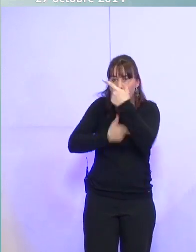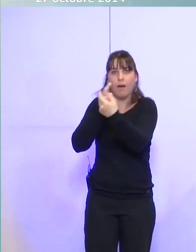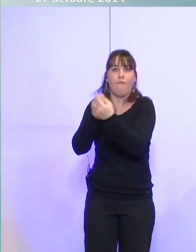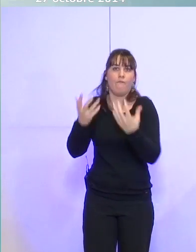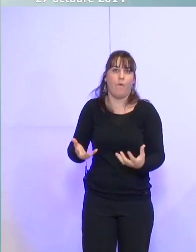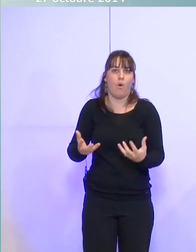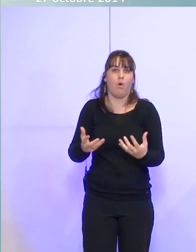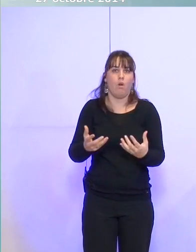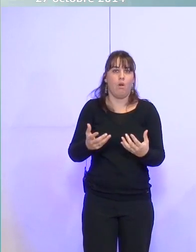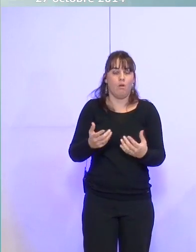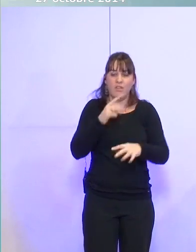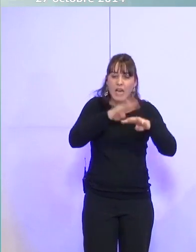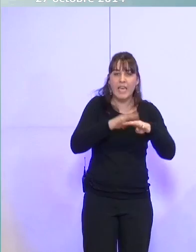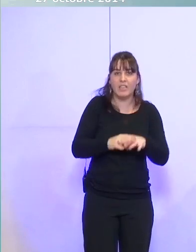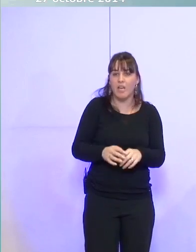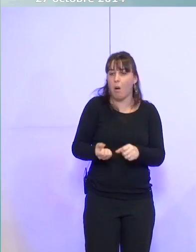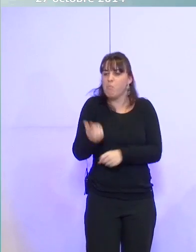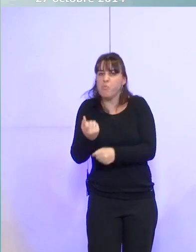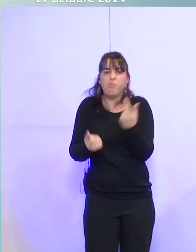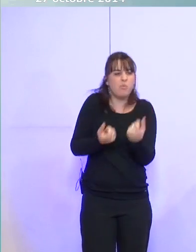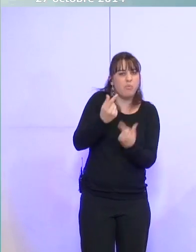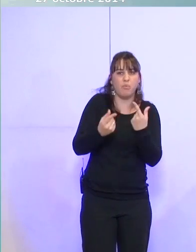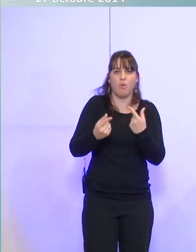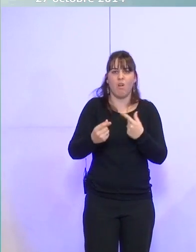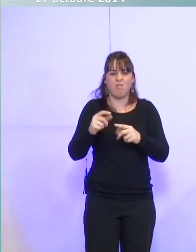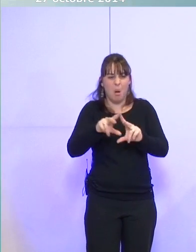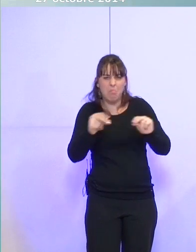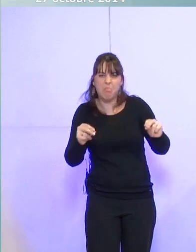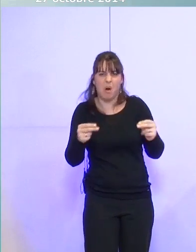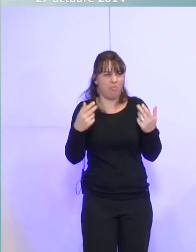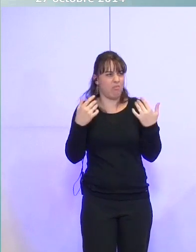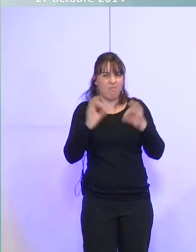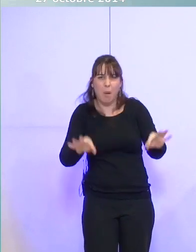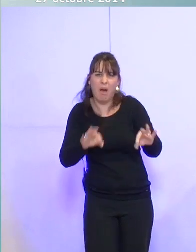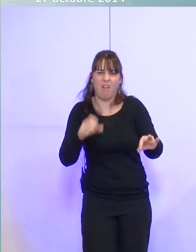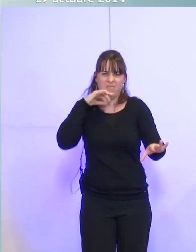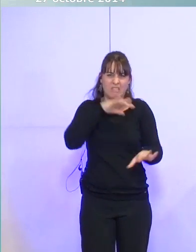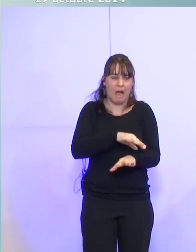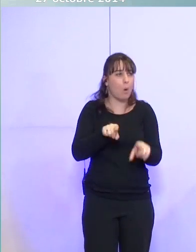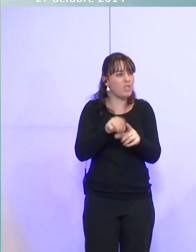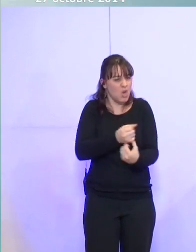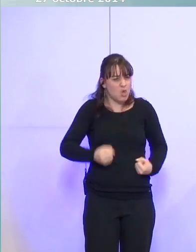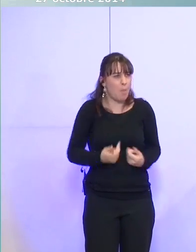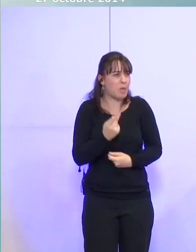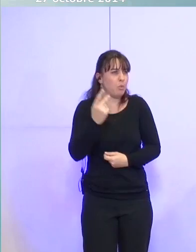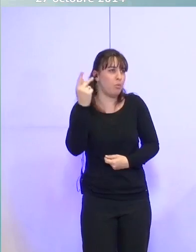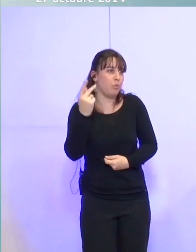qui dénaturent leur quartier et au chômage. Votre problème est que vous avez été surpris par votre élection.